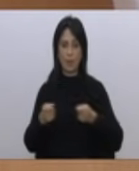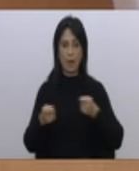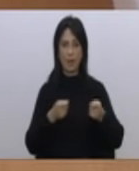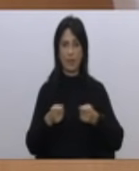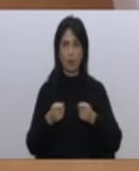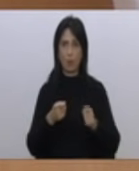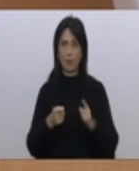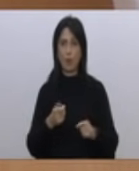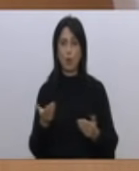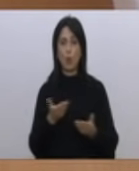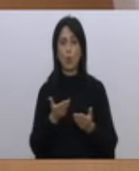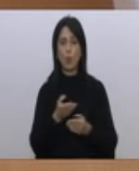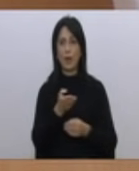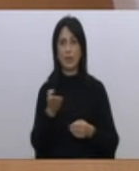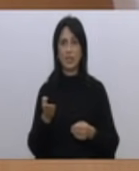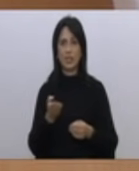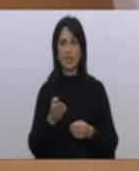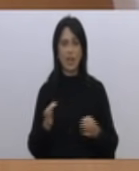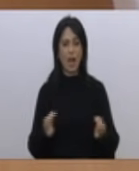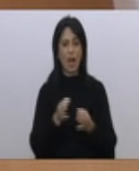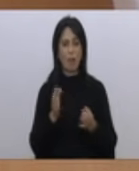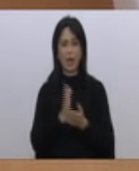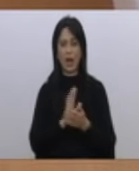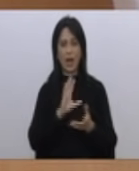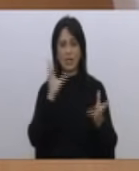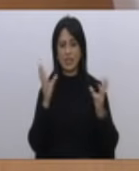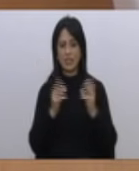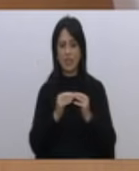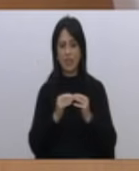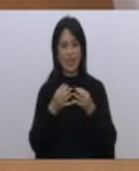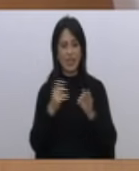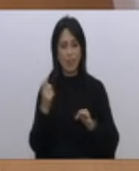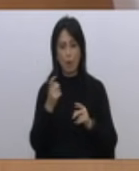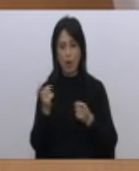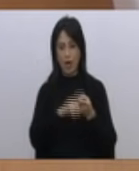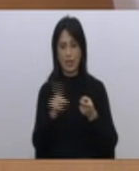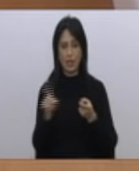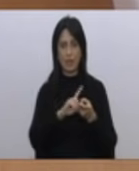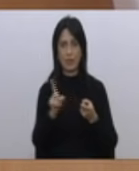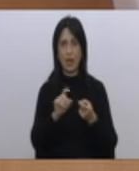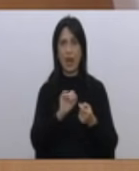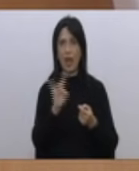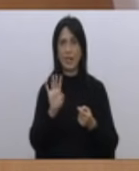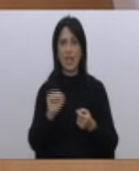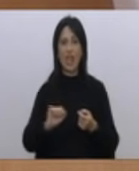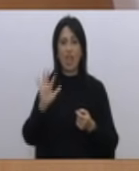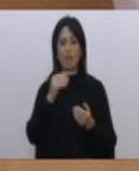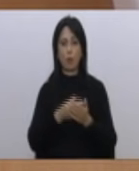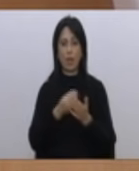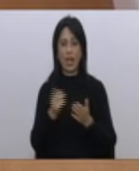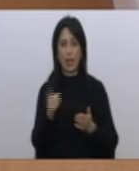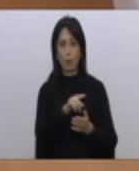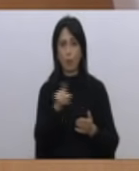მართლობისგან, რომელსაც არაფერი არ აქვს საერთო არც დემოკრატიასთან, არც ევროპულ